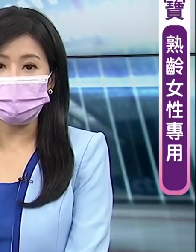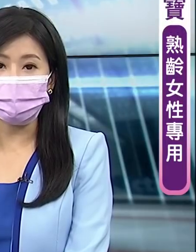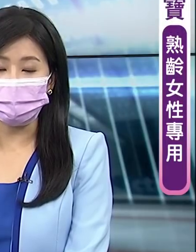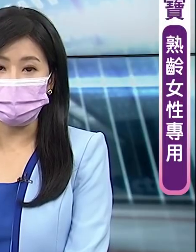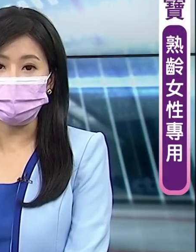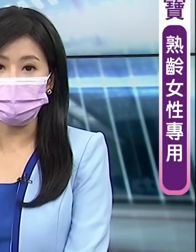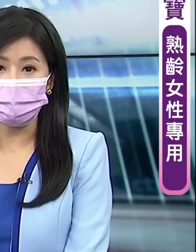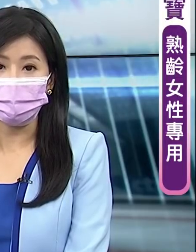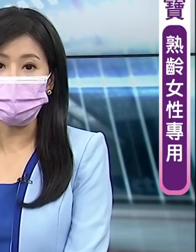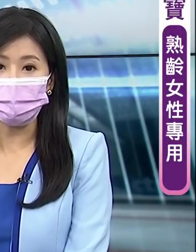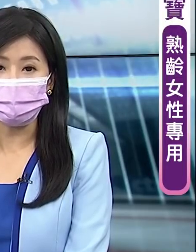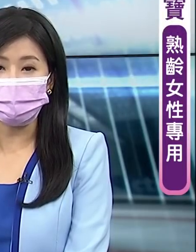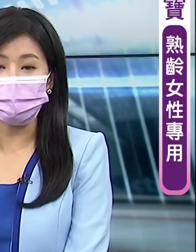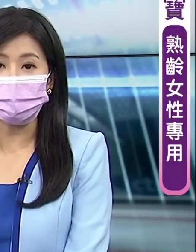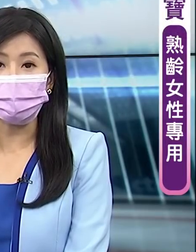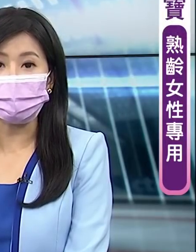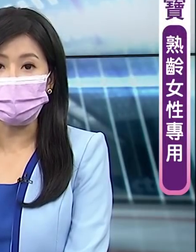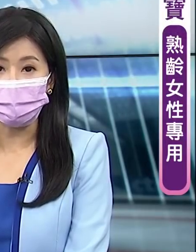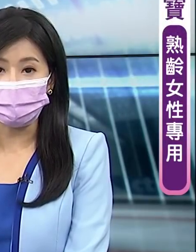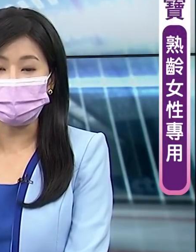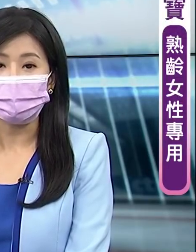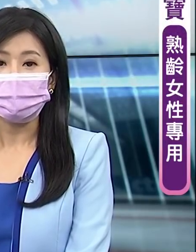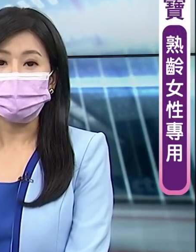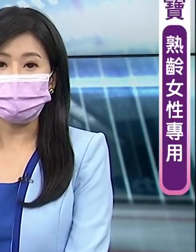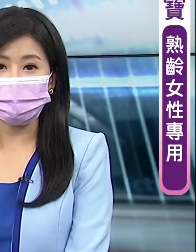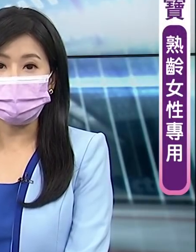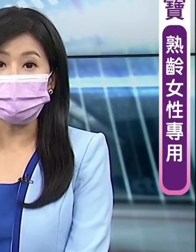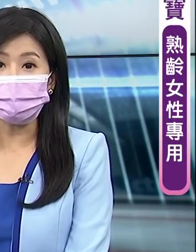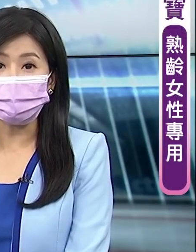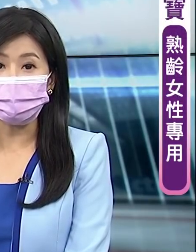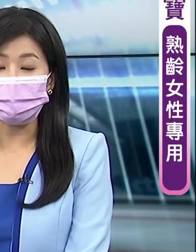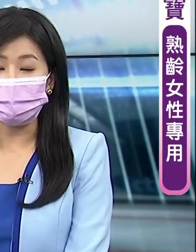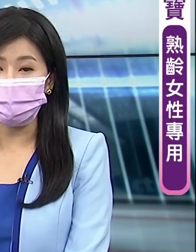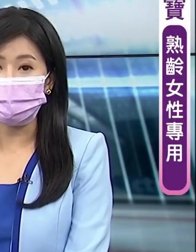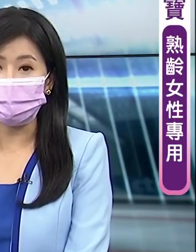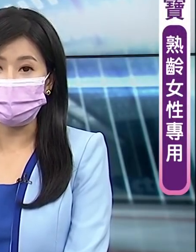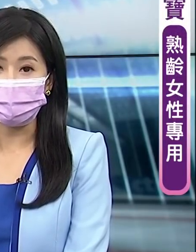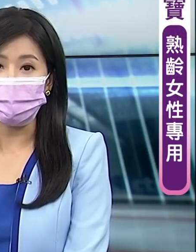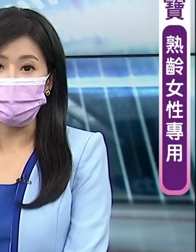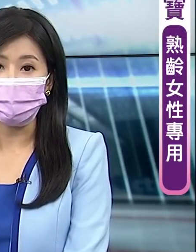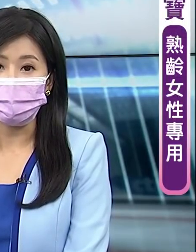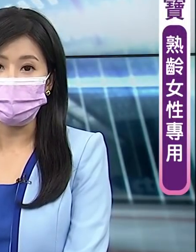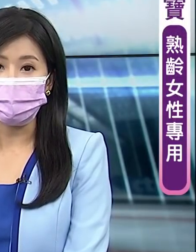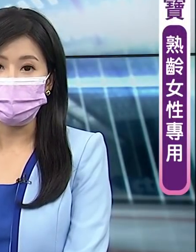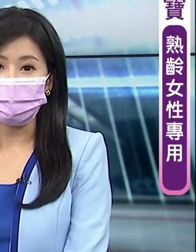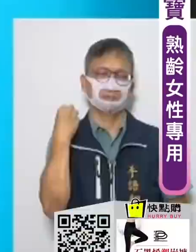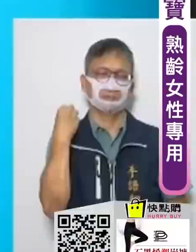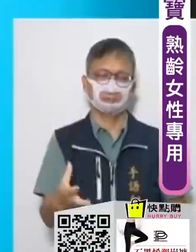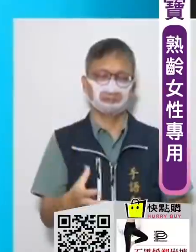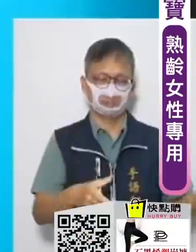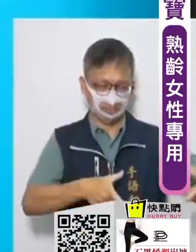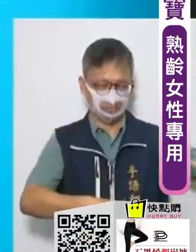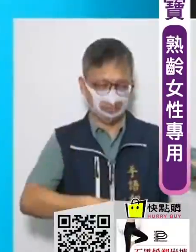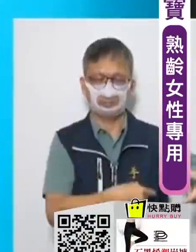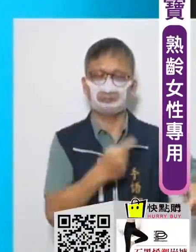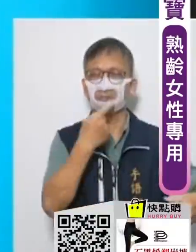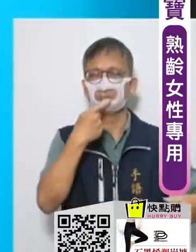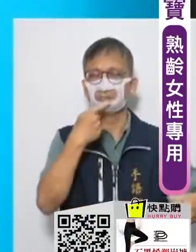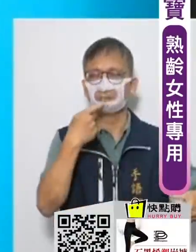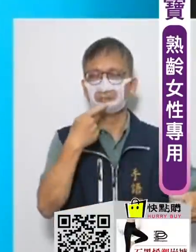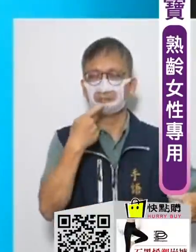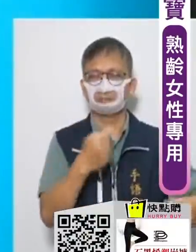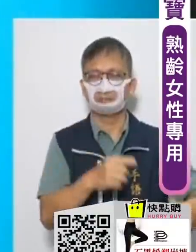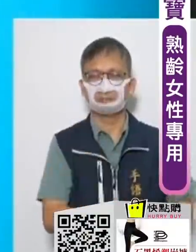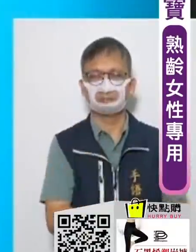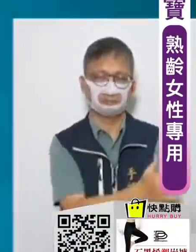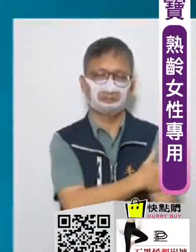昨天就已经掌握了，只是没有案号而已。那么今天立刻来补上案号。 红色的部分，那就是